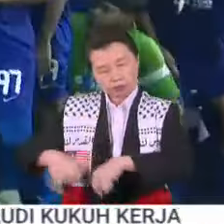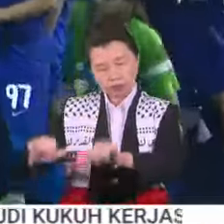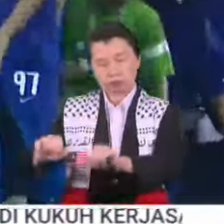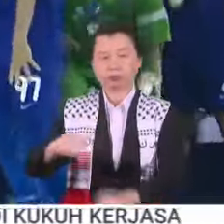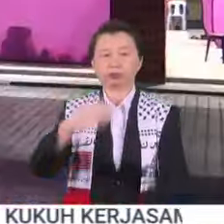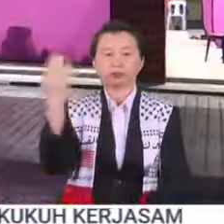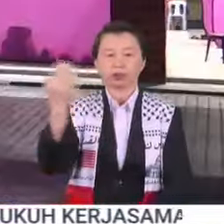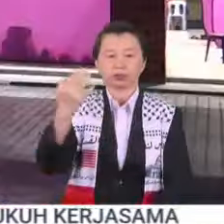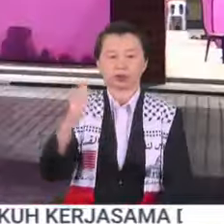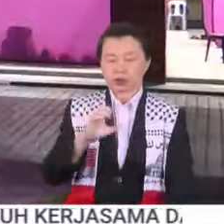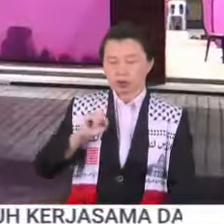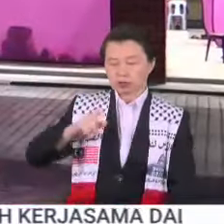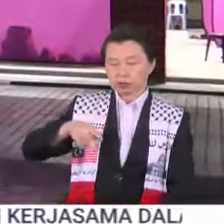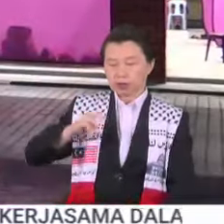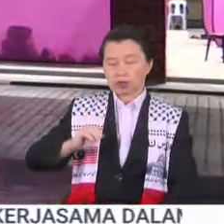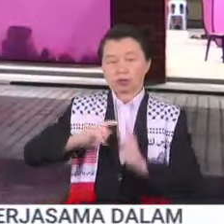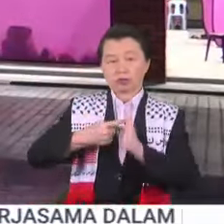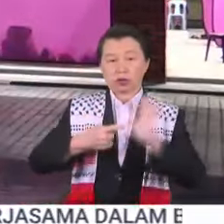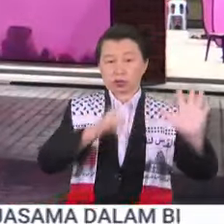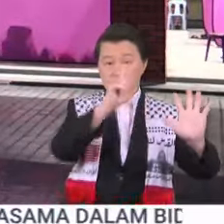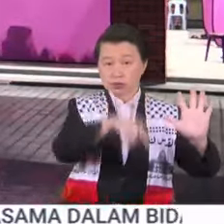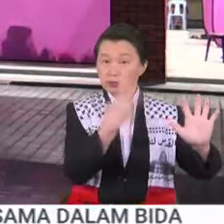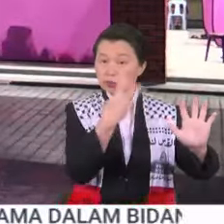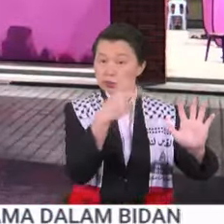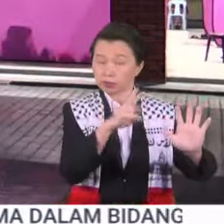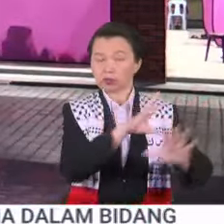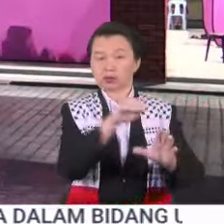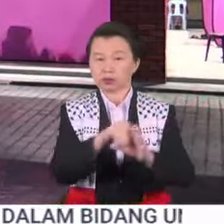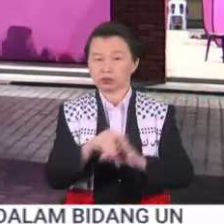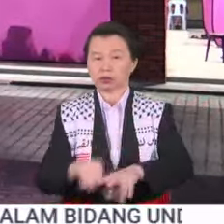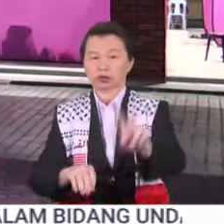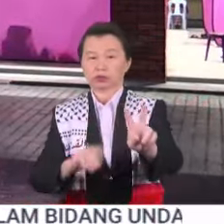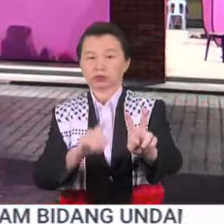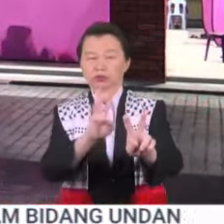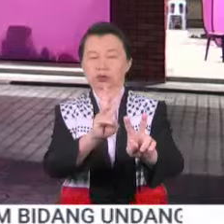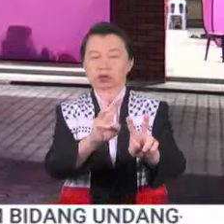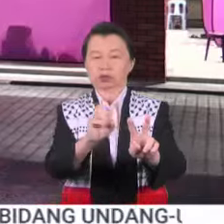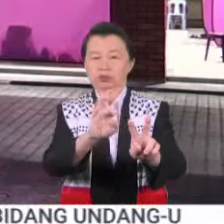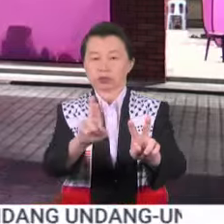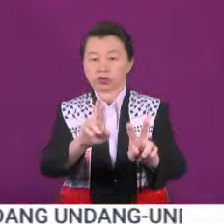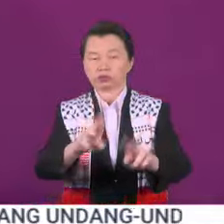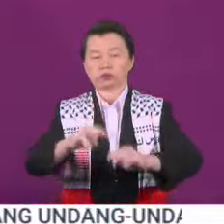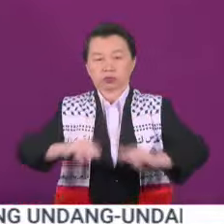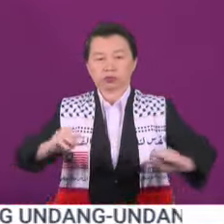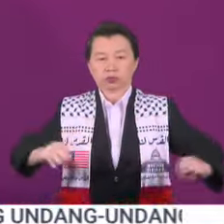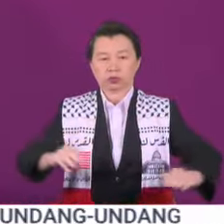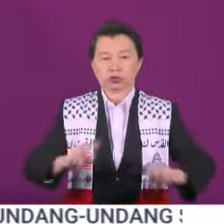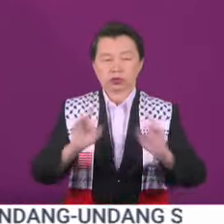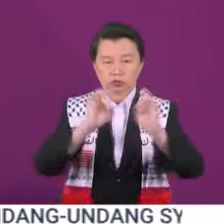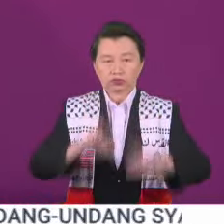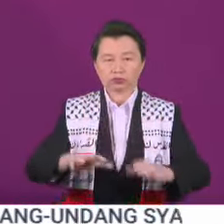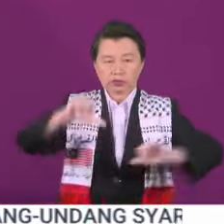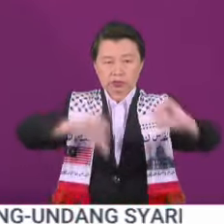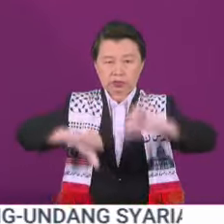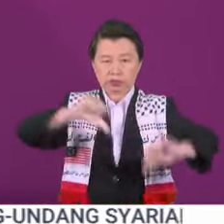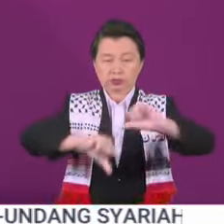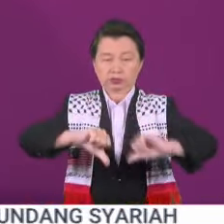biasa. SPM yang bermula 5 Disember melibatkan kira-kira 260,000 calon ujian amali sains.